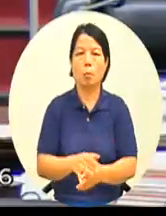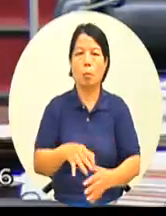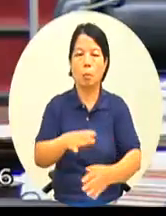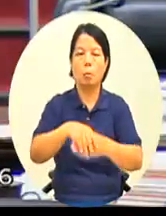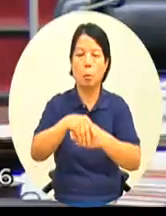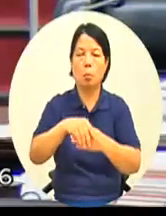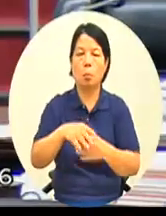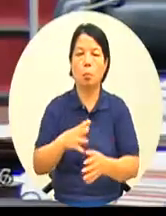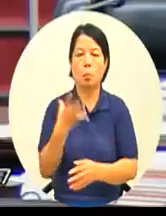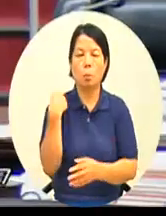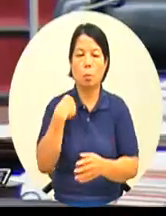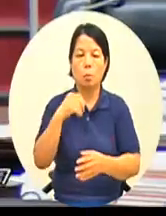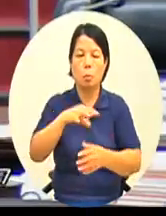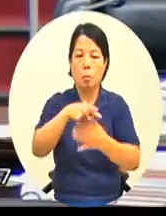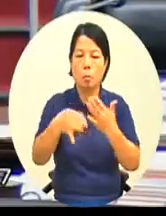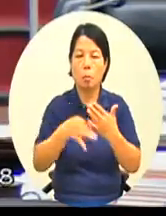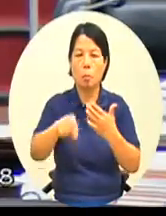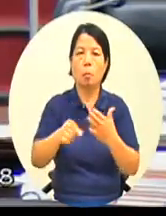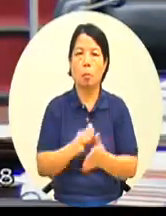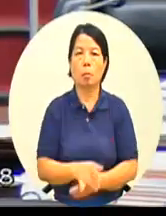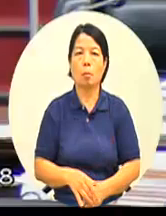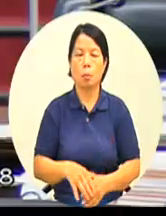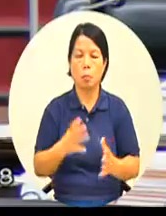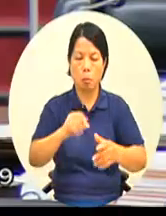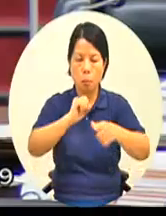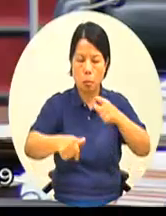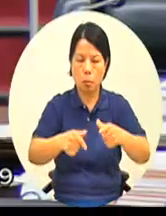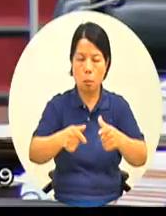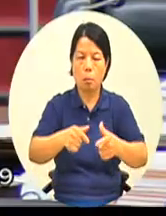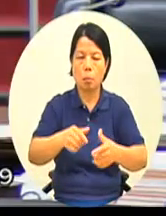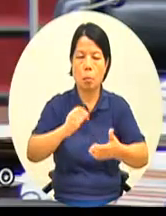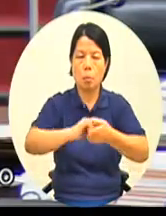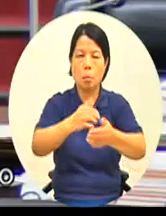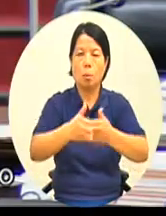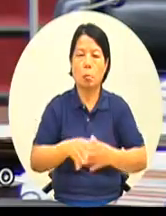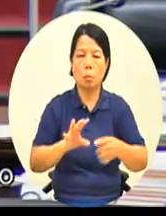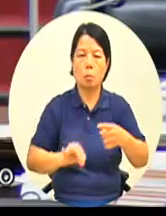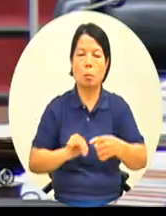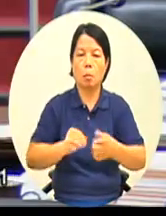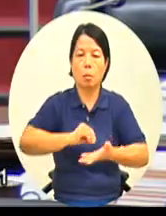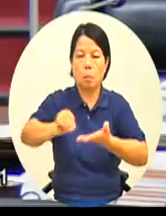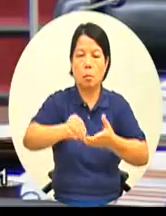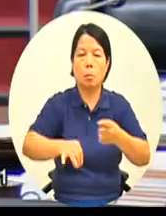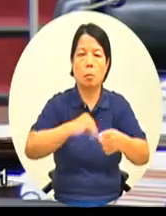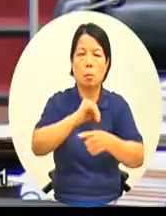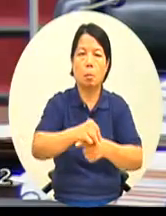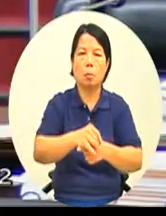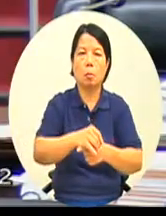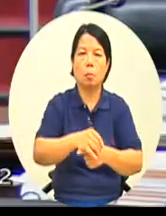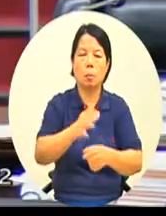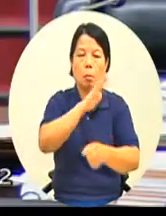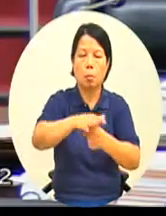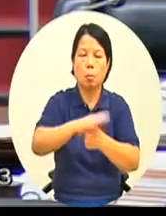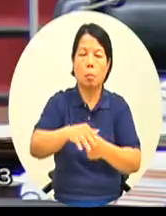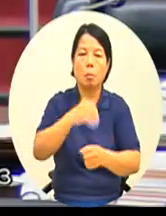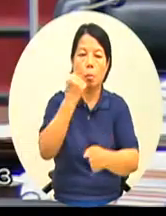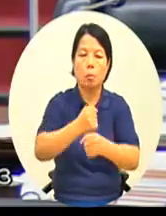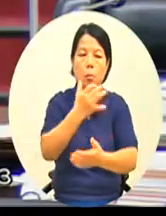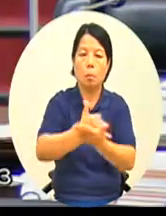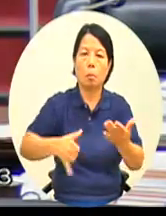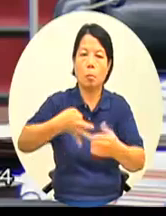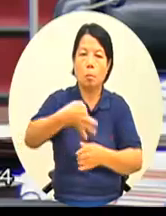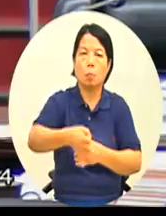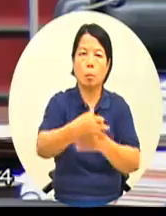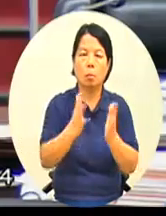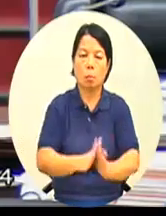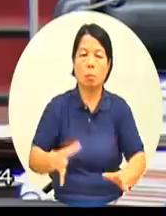就制的劳退的劳工，那公司就必须要提拨足额的退休金。那现在全台湾总共